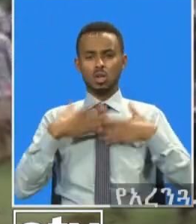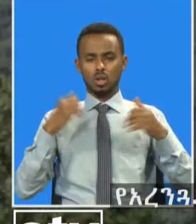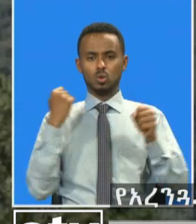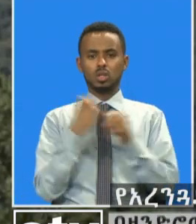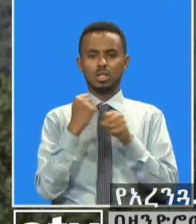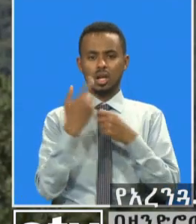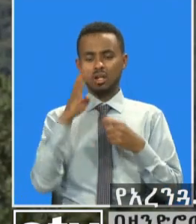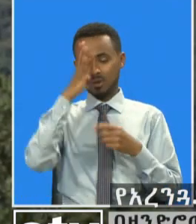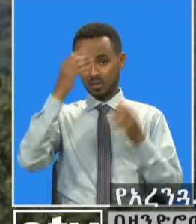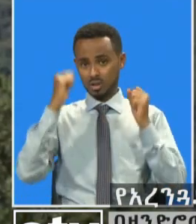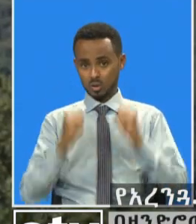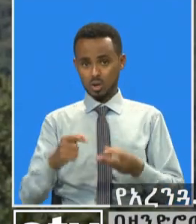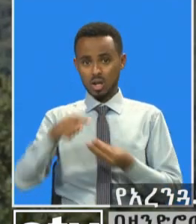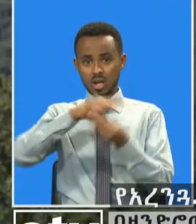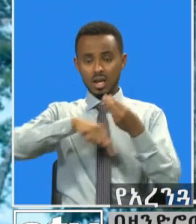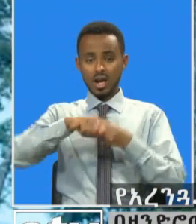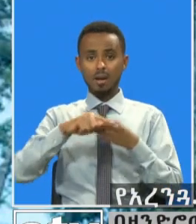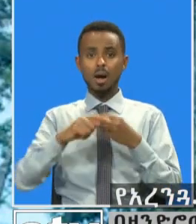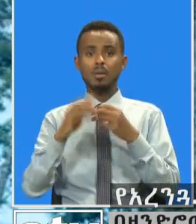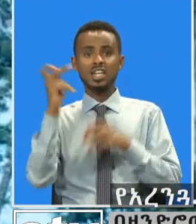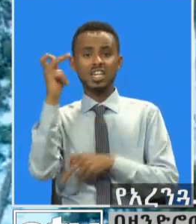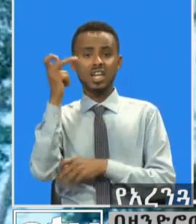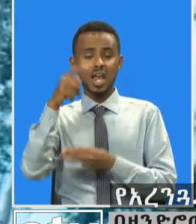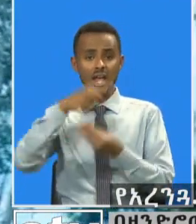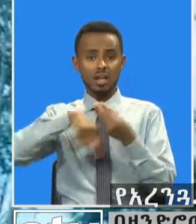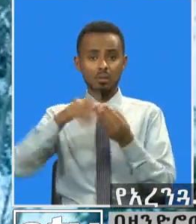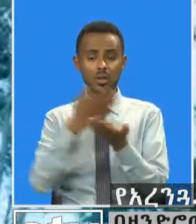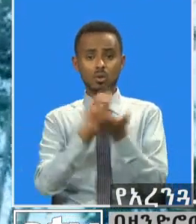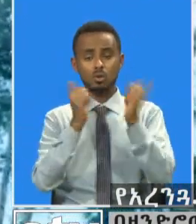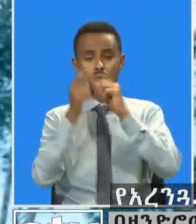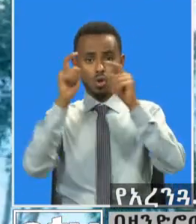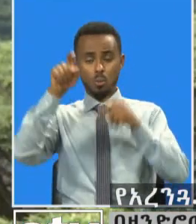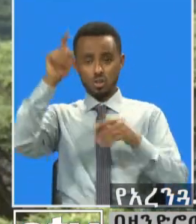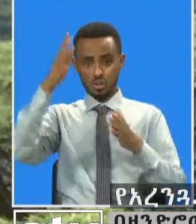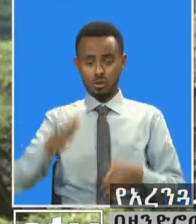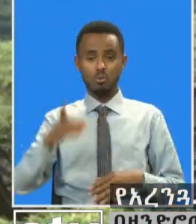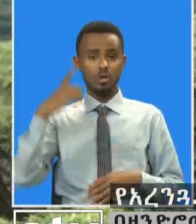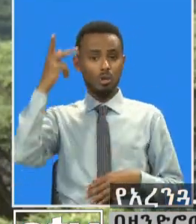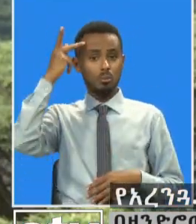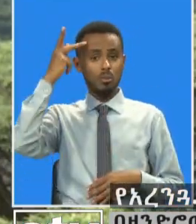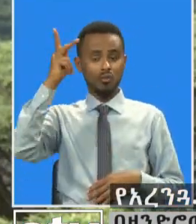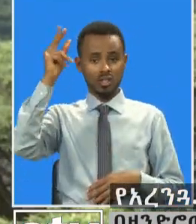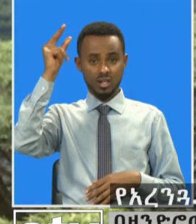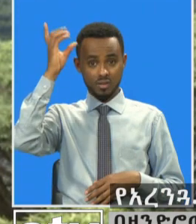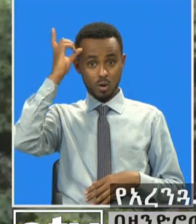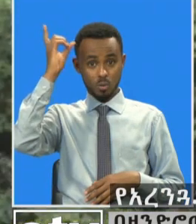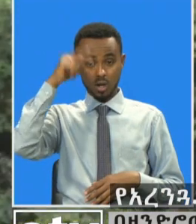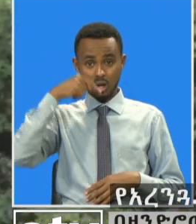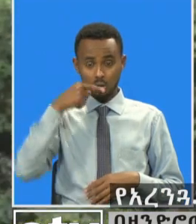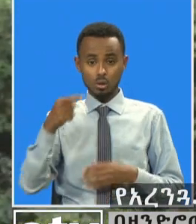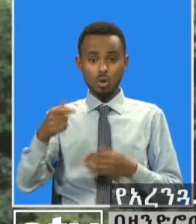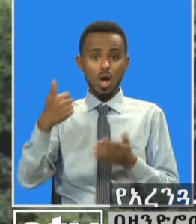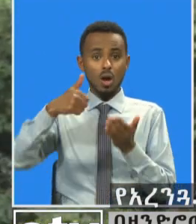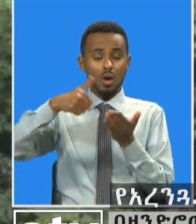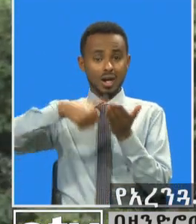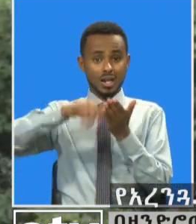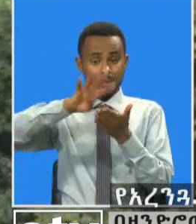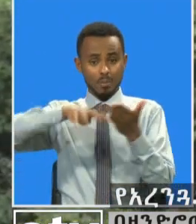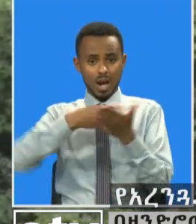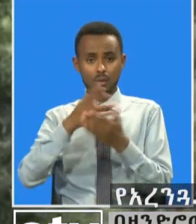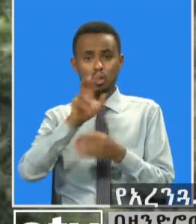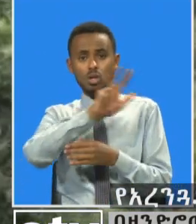የስራ እድል መፍጠር ተችሏል። የአካባቢ ደንና የአየር ንብረት ለውጥ ኮሚሽን ኮሚሽነር ፕሮፌሰር ፍቃዱ በየነ እንዳሉትም በዘንድሮ የአረንጓዴ አሻራ መርሃ